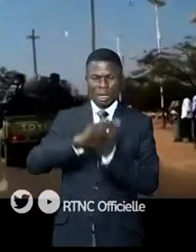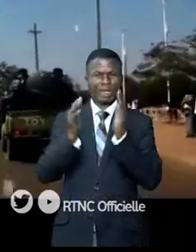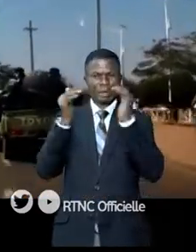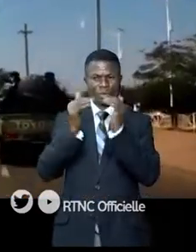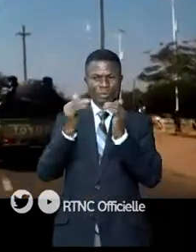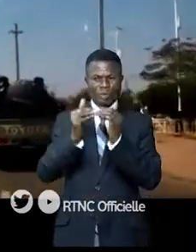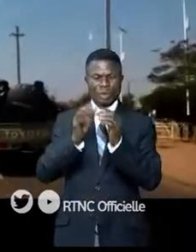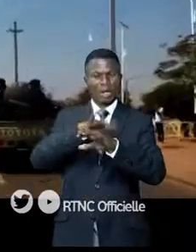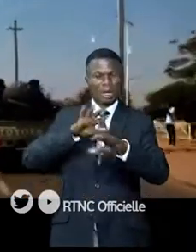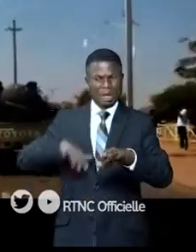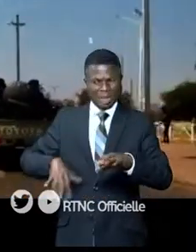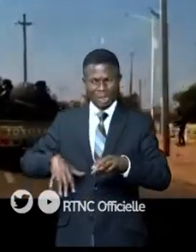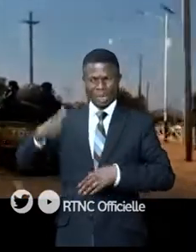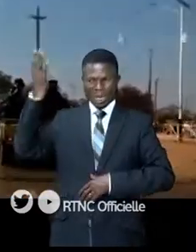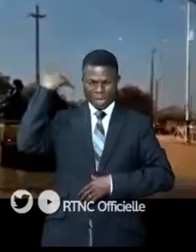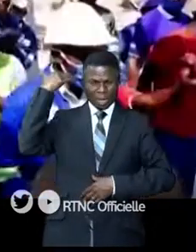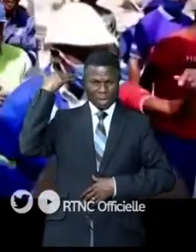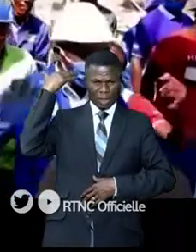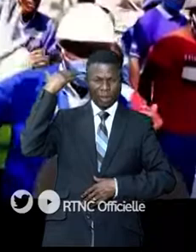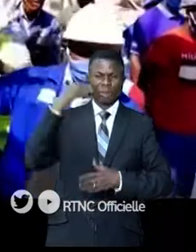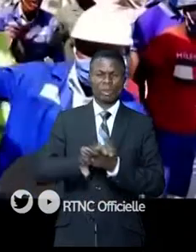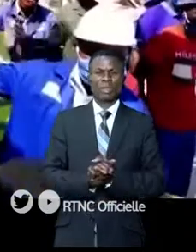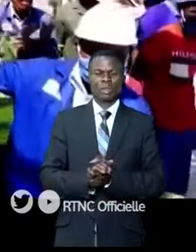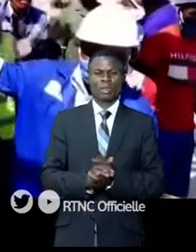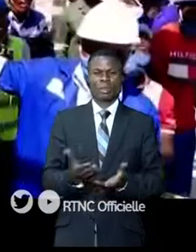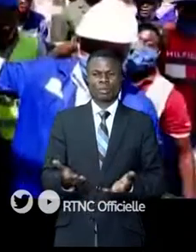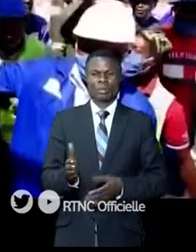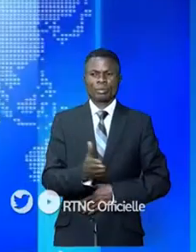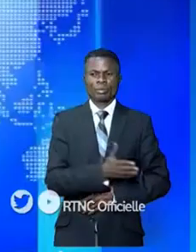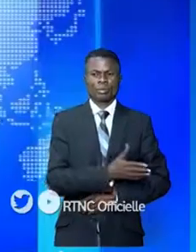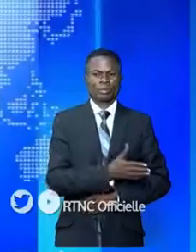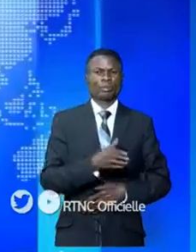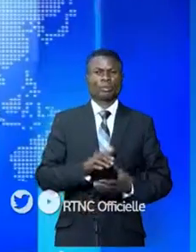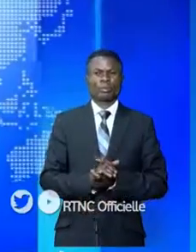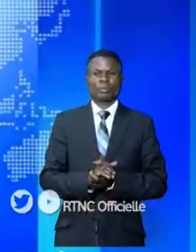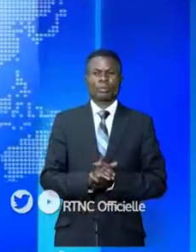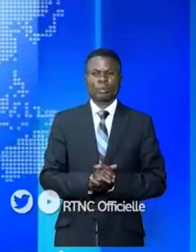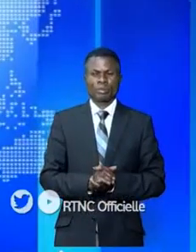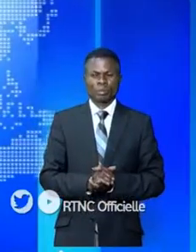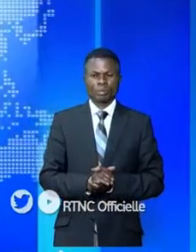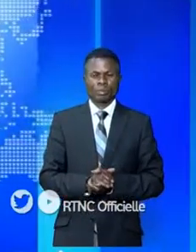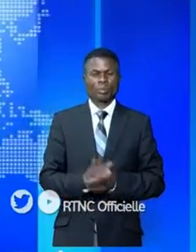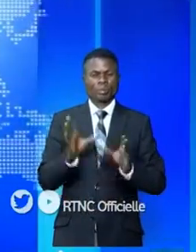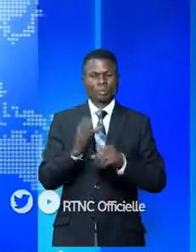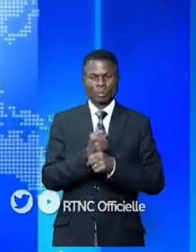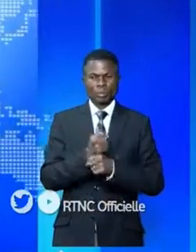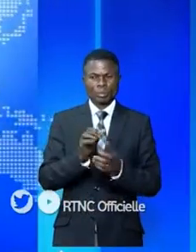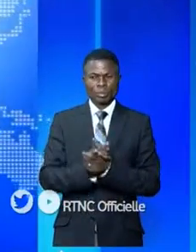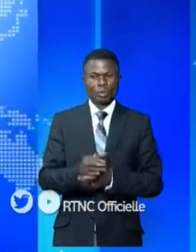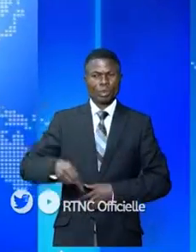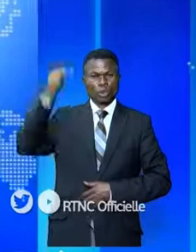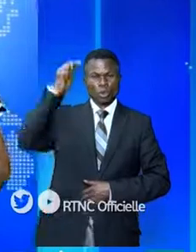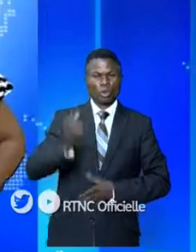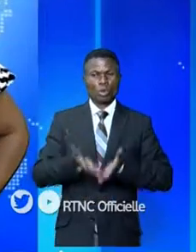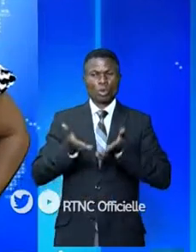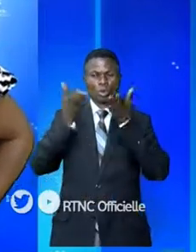le retard qu'elle avait enregistré les années dernières. C'est un paradoxe, le Nord Kivu,